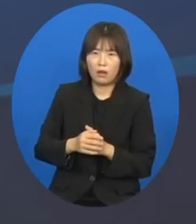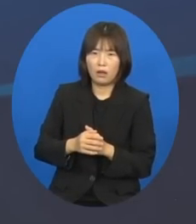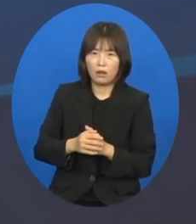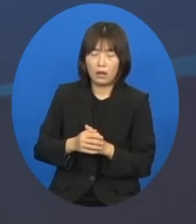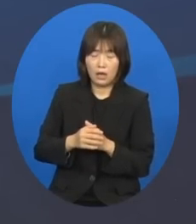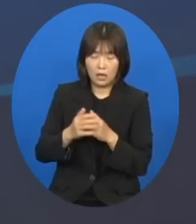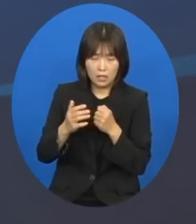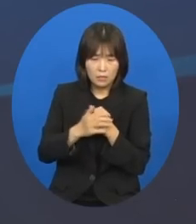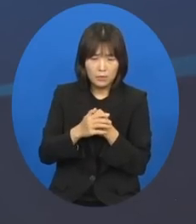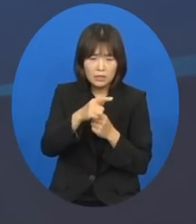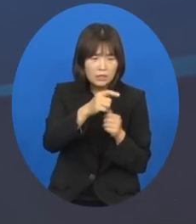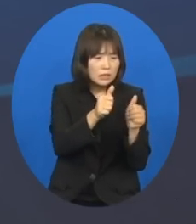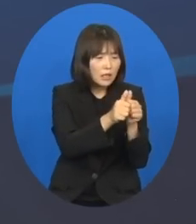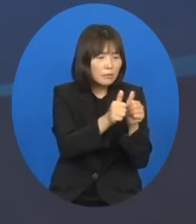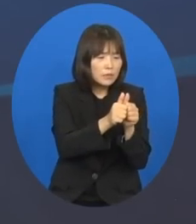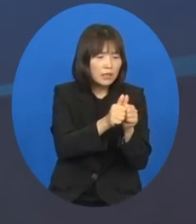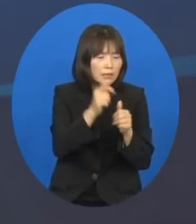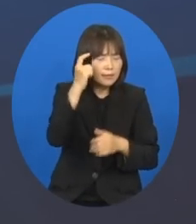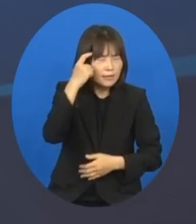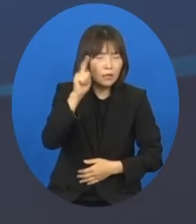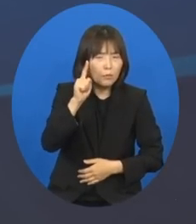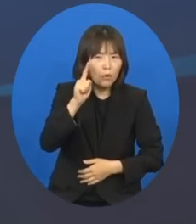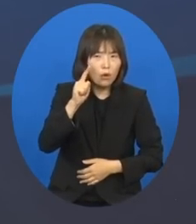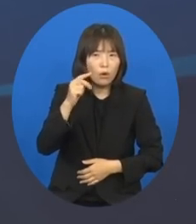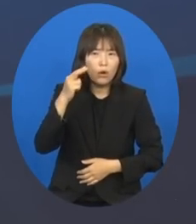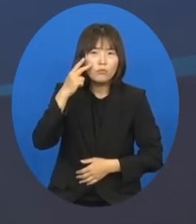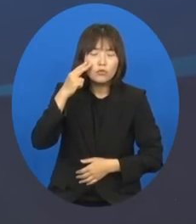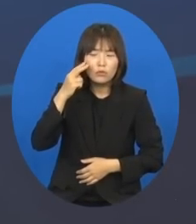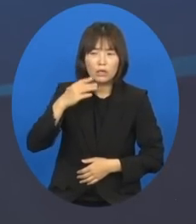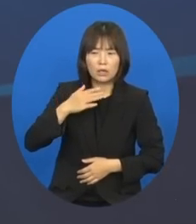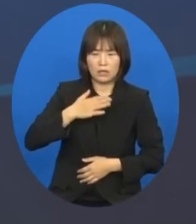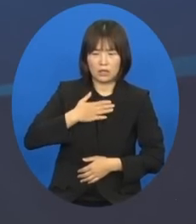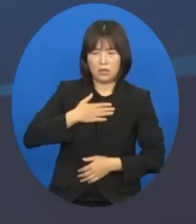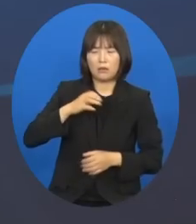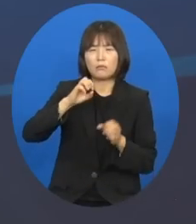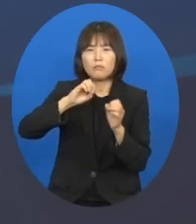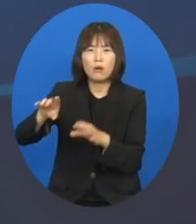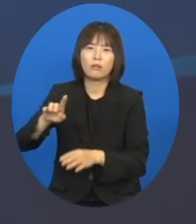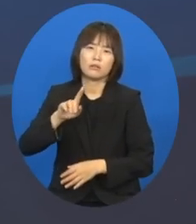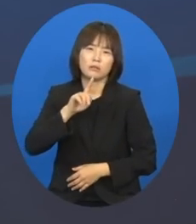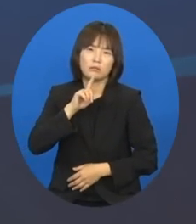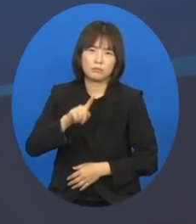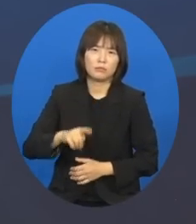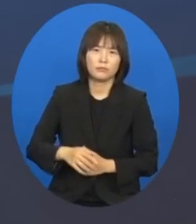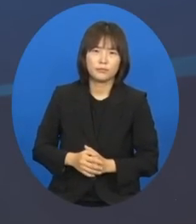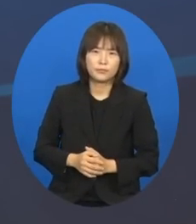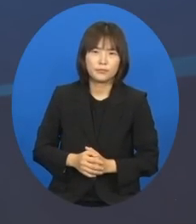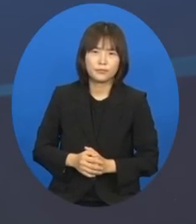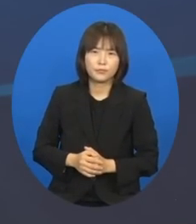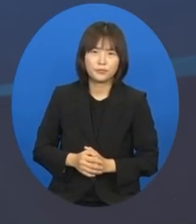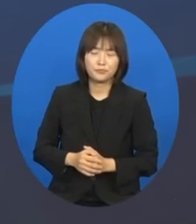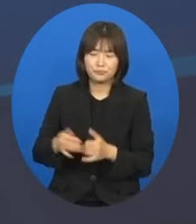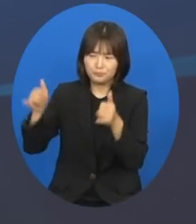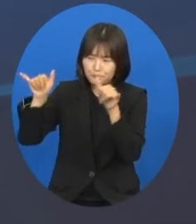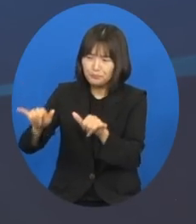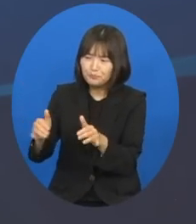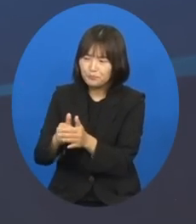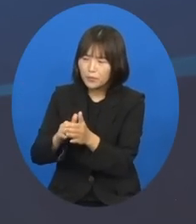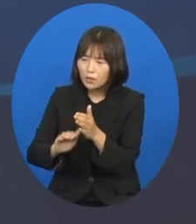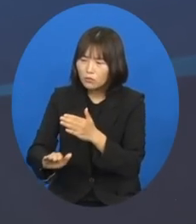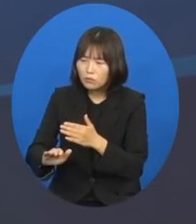가서 버리고 오는 겁니다 그 청천벽력 같은 전화를 끊고 난 뒤에 무슨 생각이